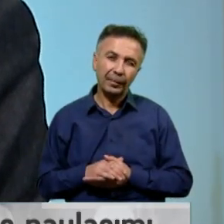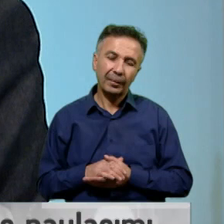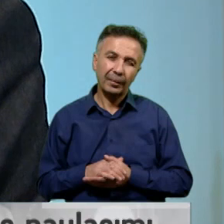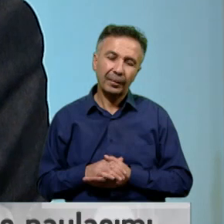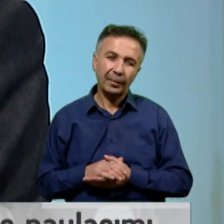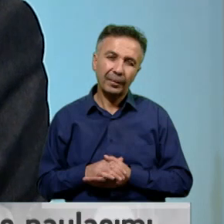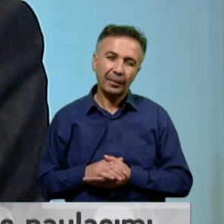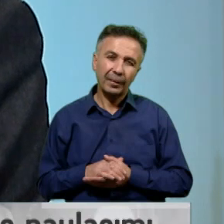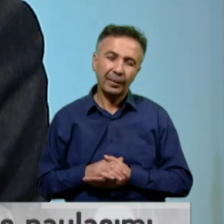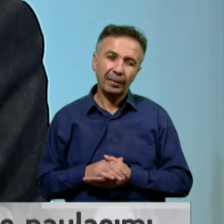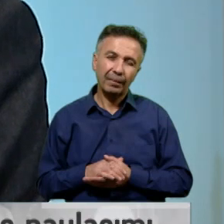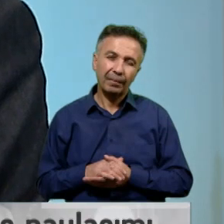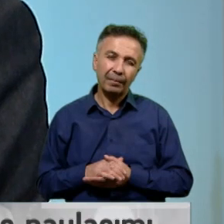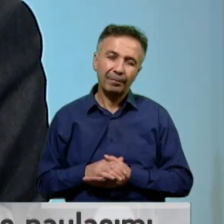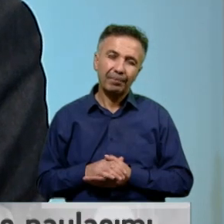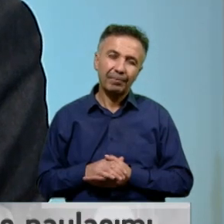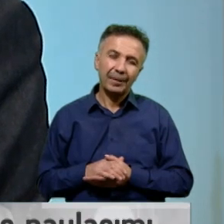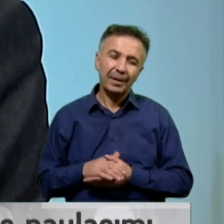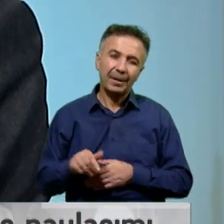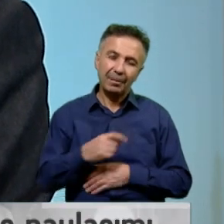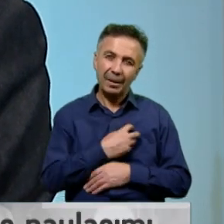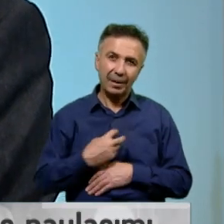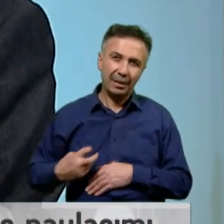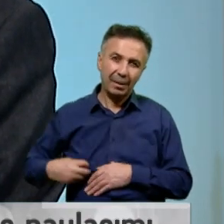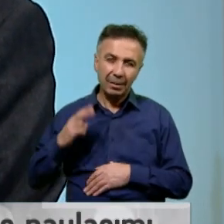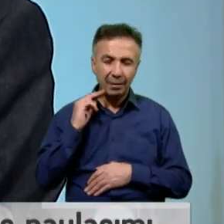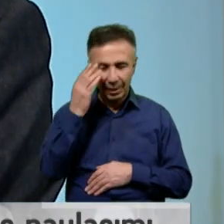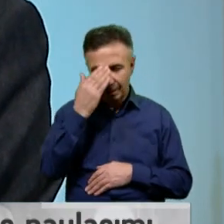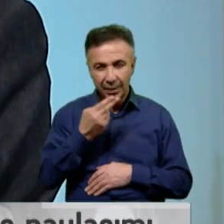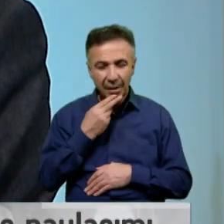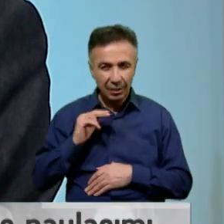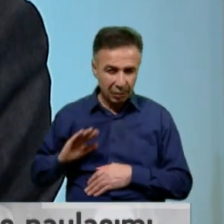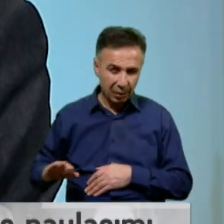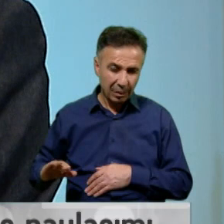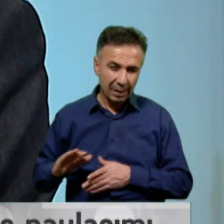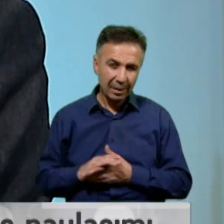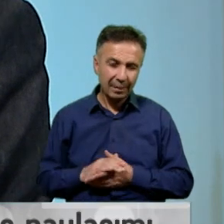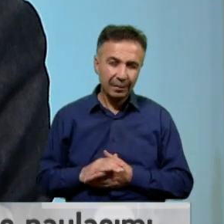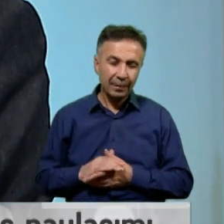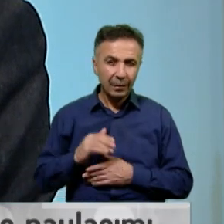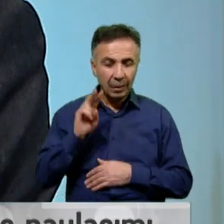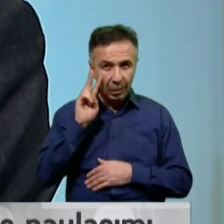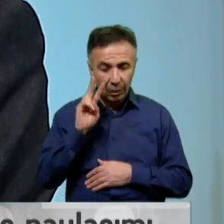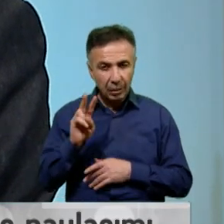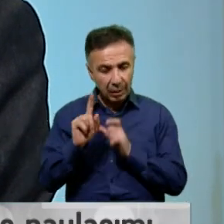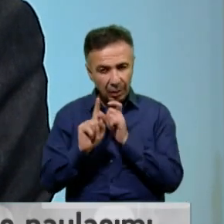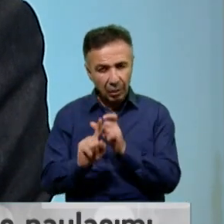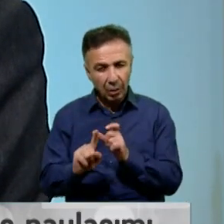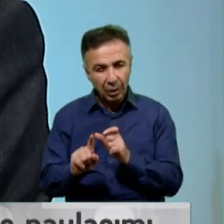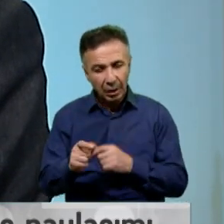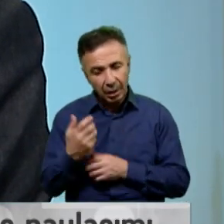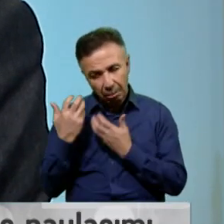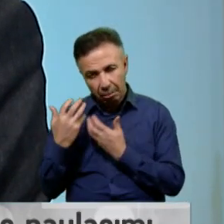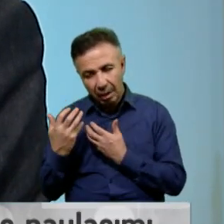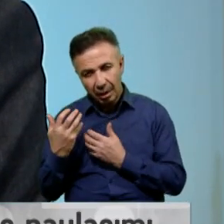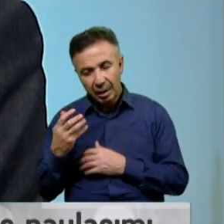Ona yarısını kendi açtı. İşte Resulullah Aleyhisselam bu kız çocuklarını gözeten, onlara bakan edenlere